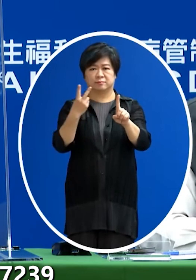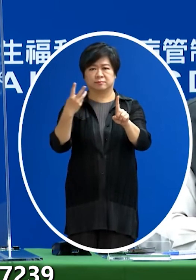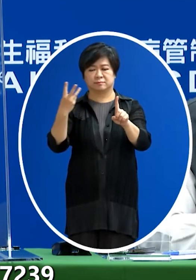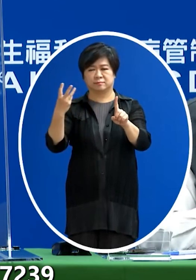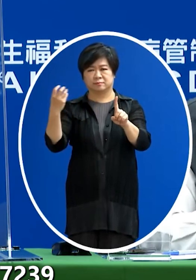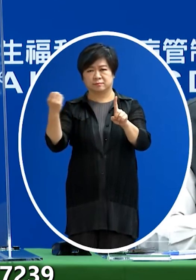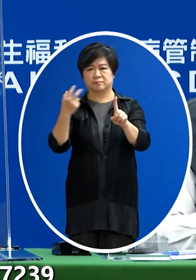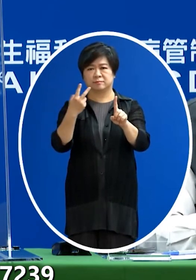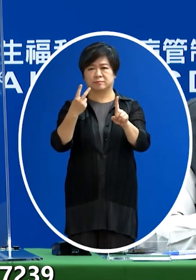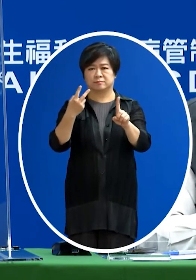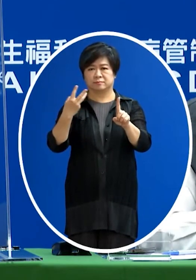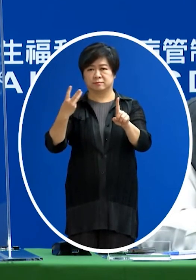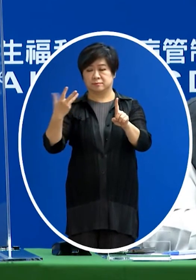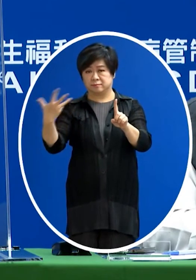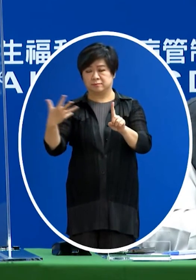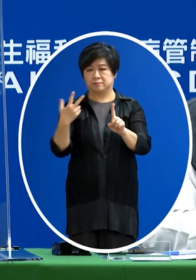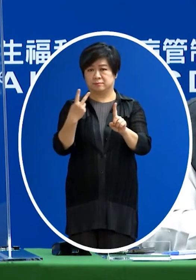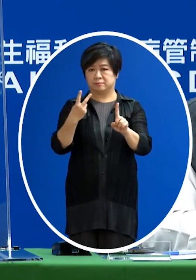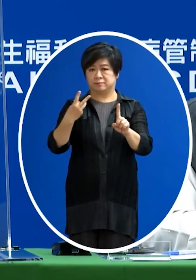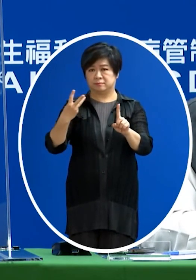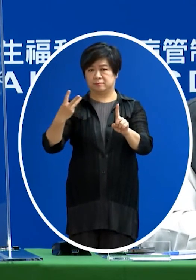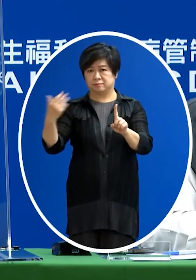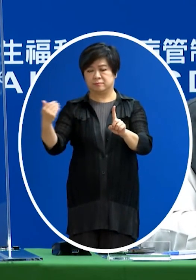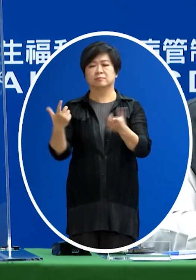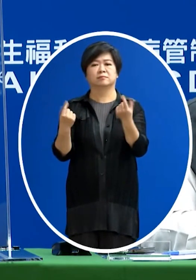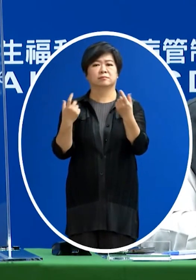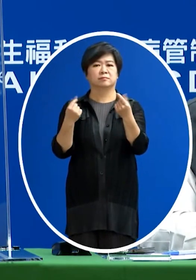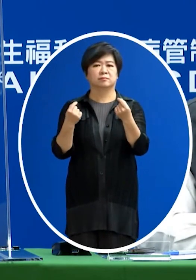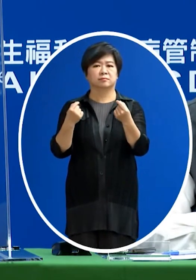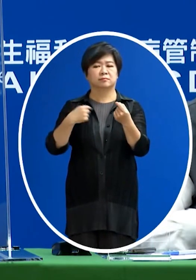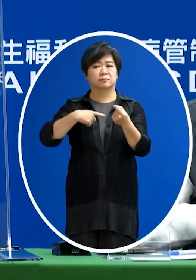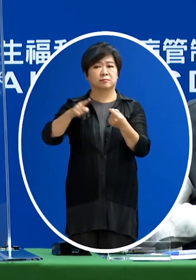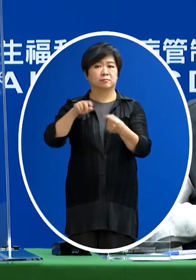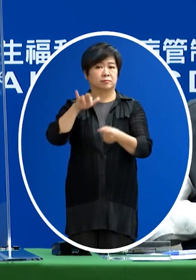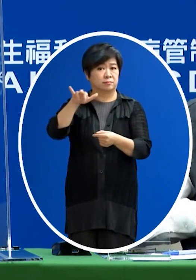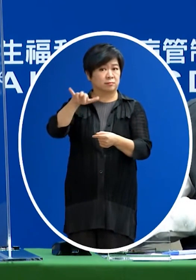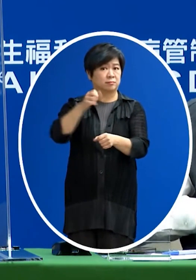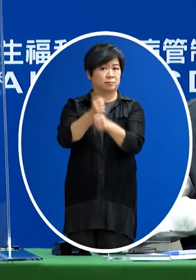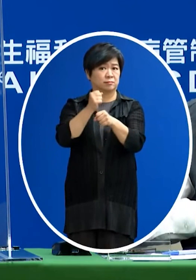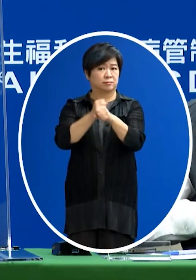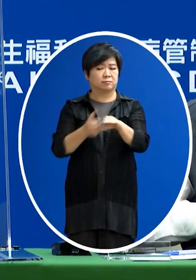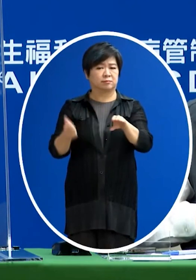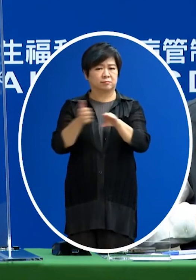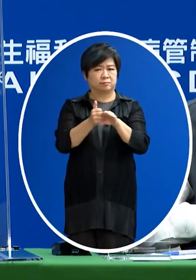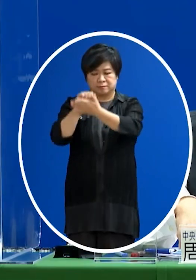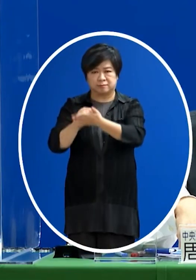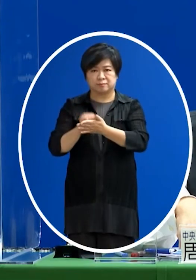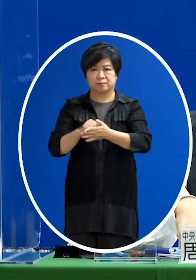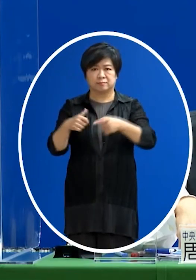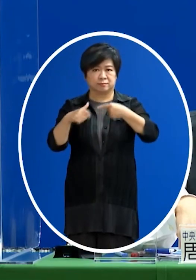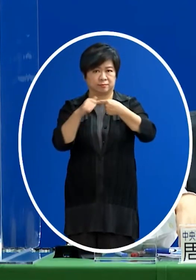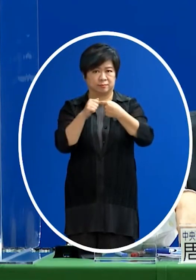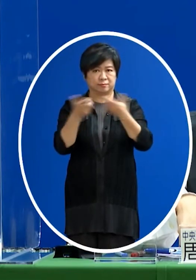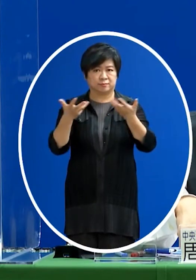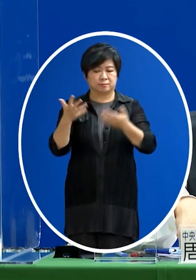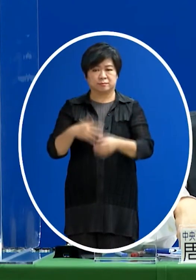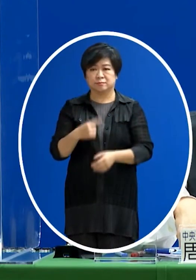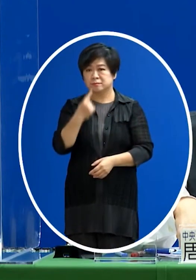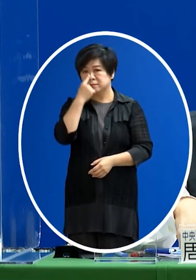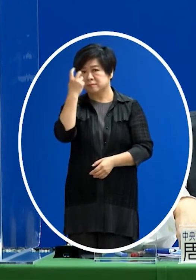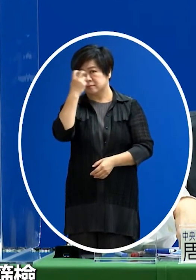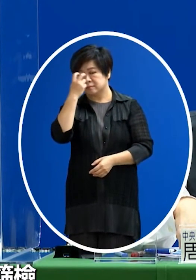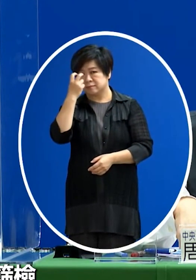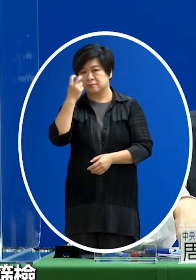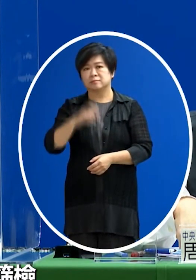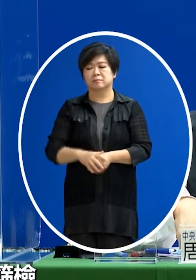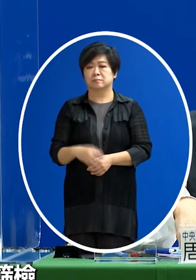17238、17239，啊，搭乘哈同一辆的哈，他们交通车是同时间的。 针对机场群聚感